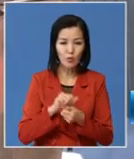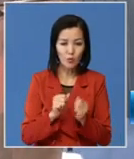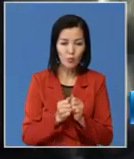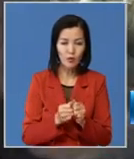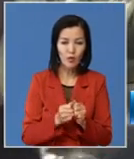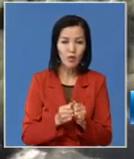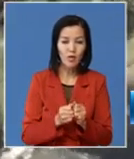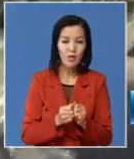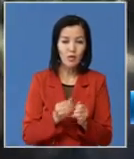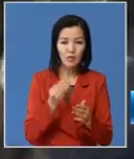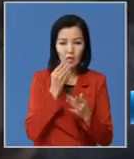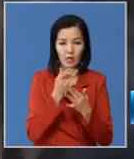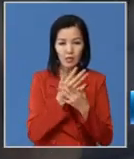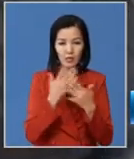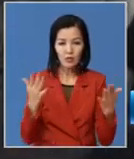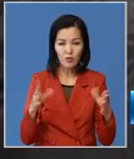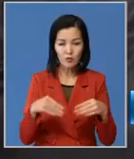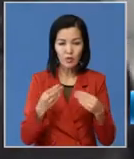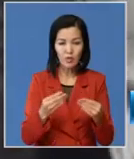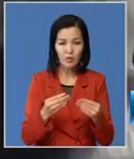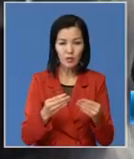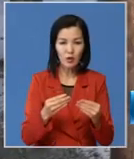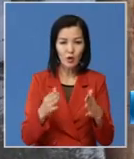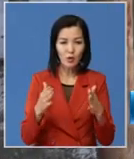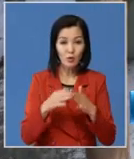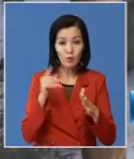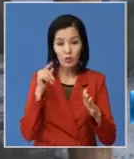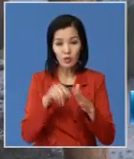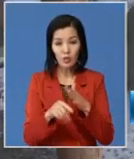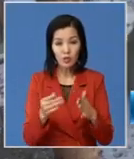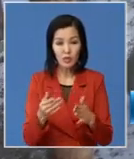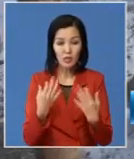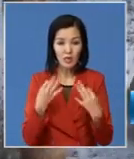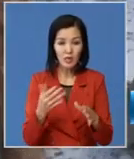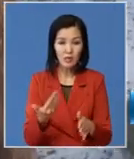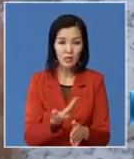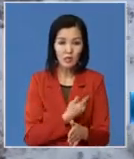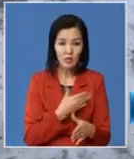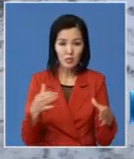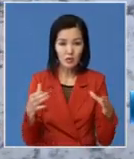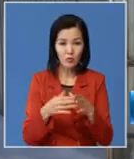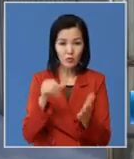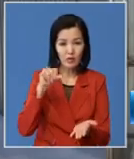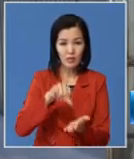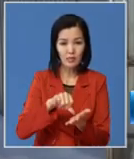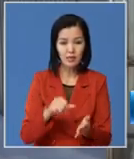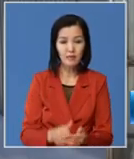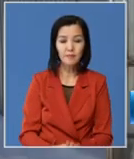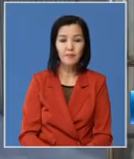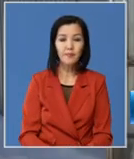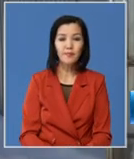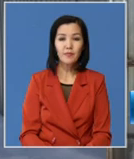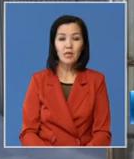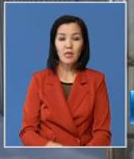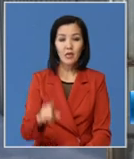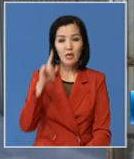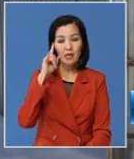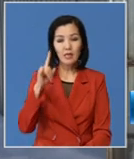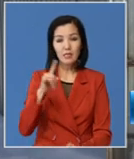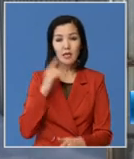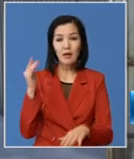Жасыл ел еңбек жасағы жылдық маусымын қорытындылады. Биыл бұл бағдарлама бойынша 1900-ден аса жетісулық жұмыспен қамтылған. Олар